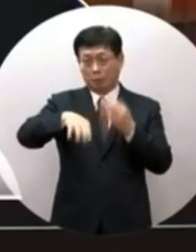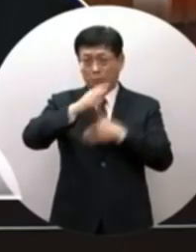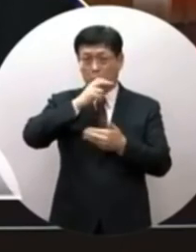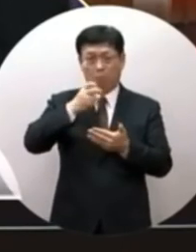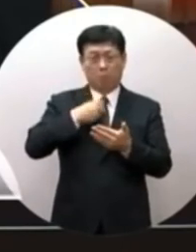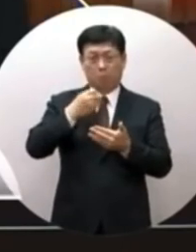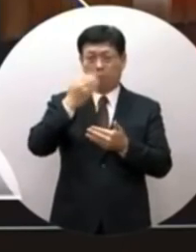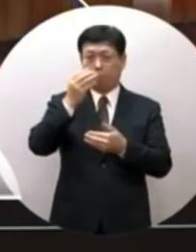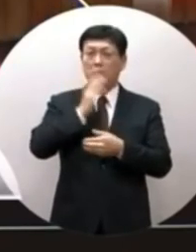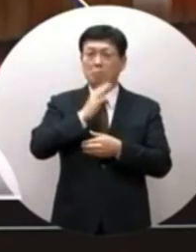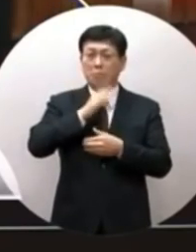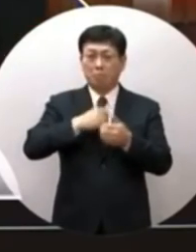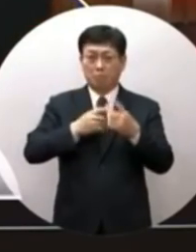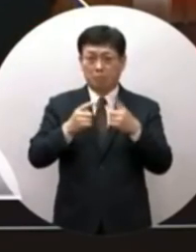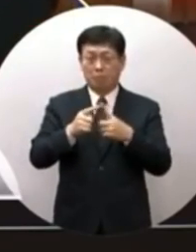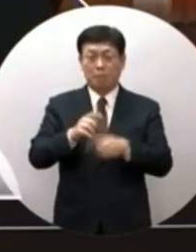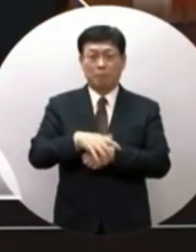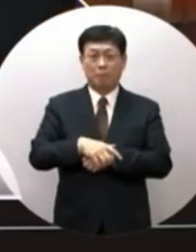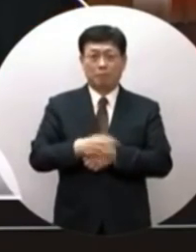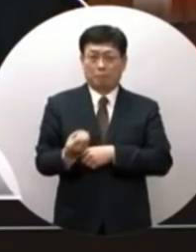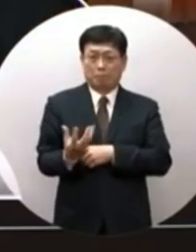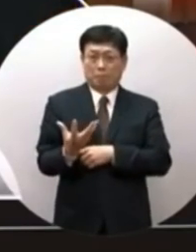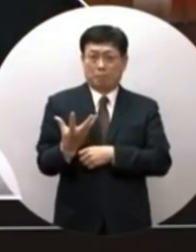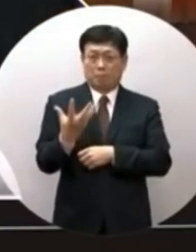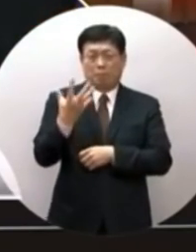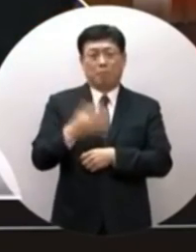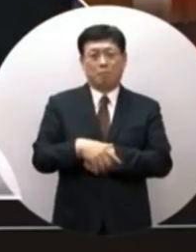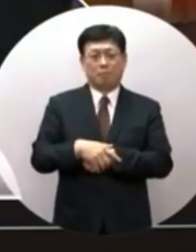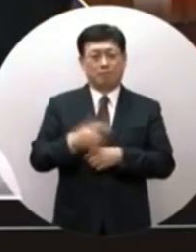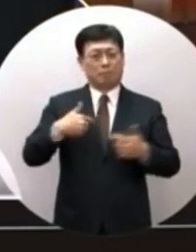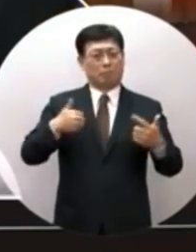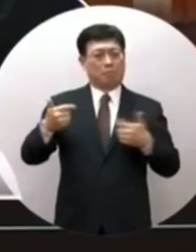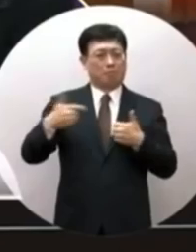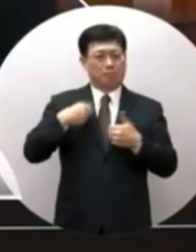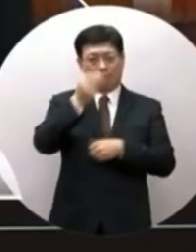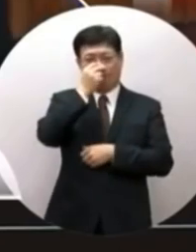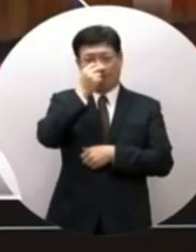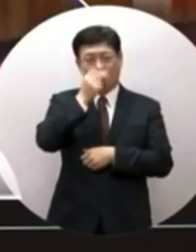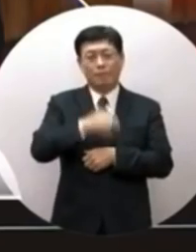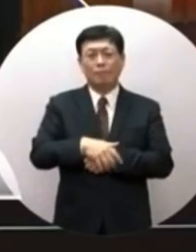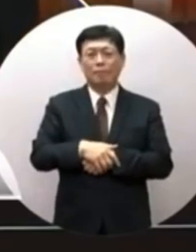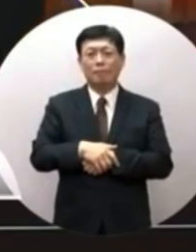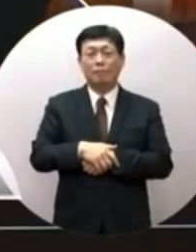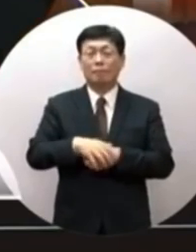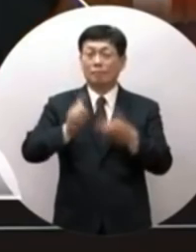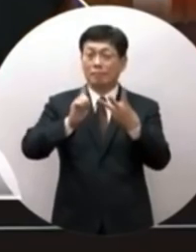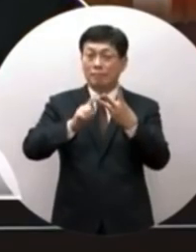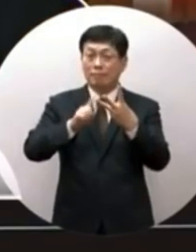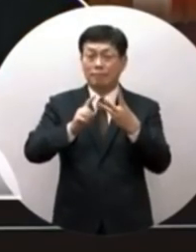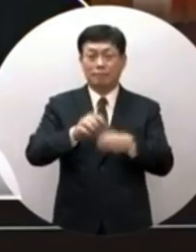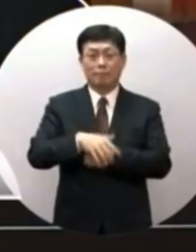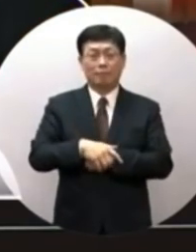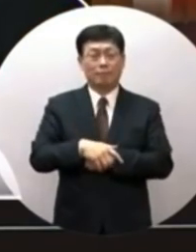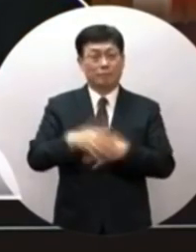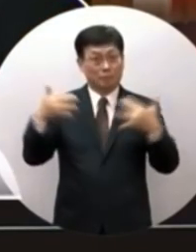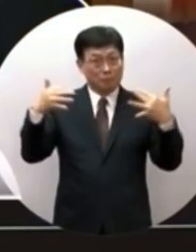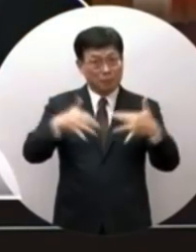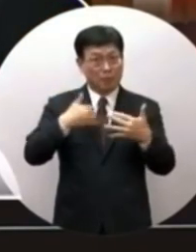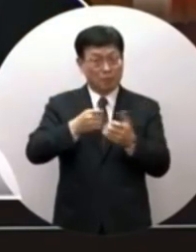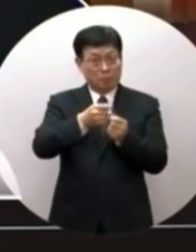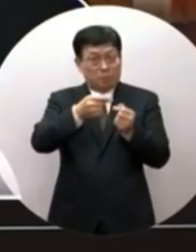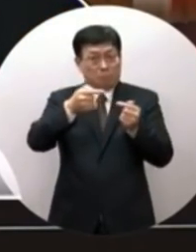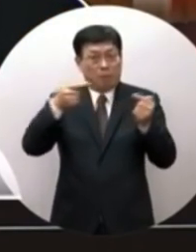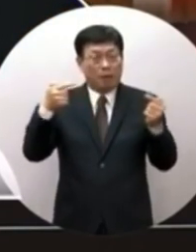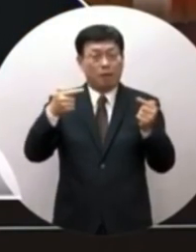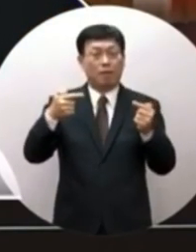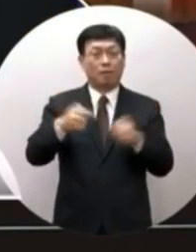气，无用的人越来越猖狂无为。第三，问题到了严重